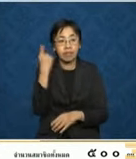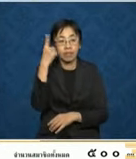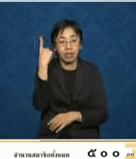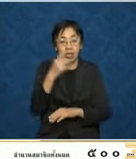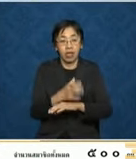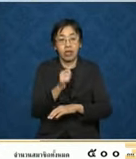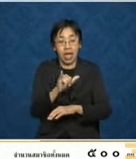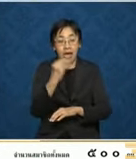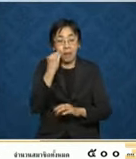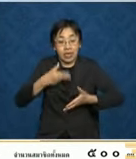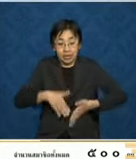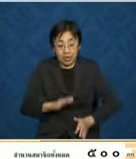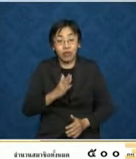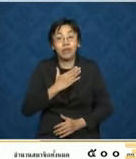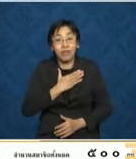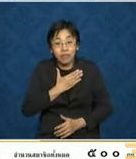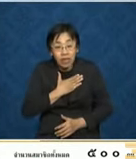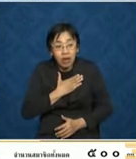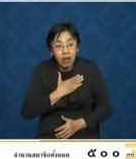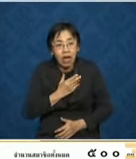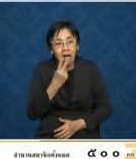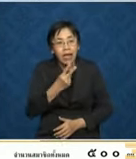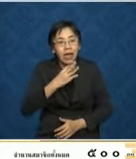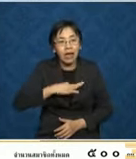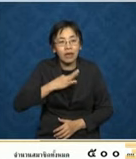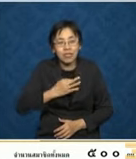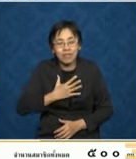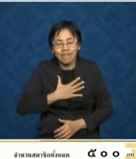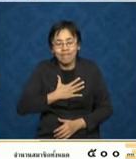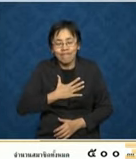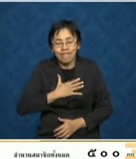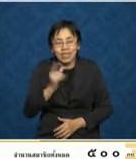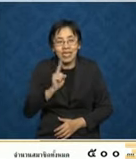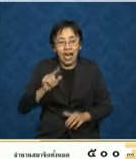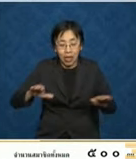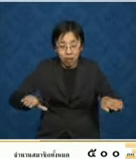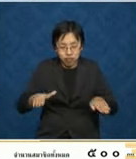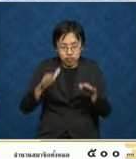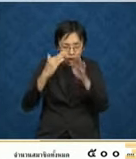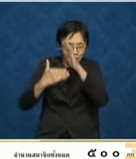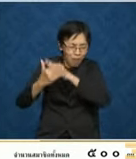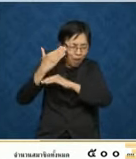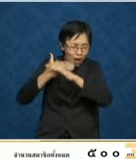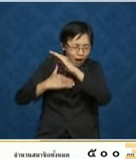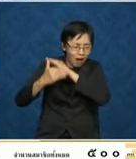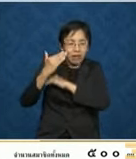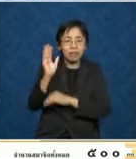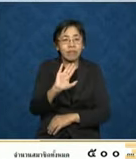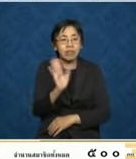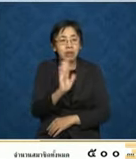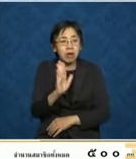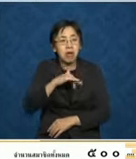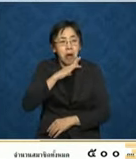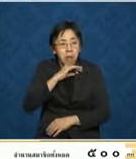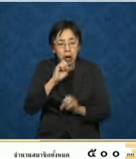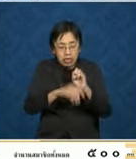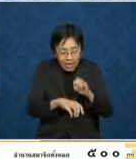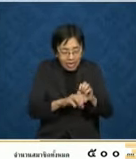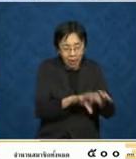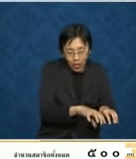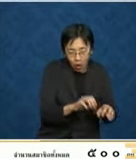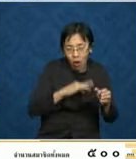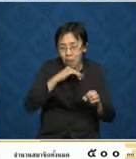ธยาบ้านผมนะครับสิ่งที่ท่านจะประทับใจอย่างแรกอาจไม่ใช่โบราณสถานที่ทรงคุณค่าแต่เป็นเศษขยะและกองสิ่งป